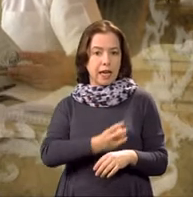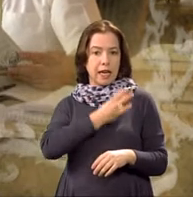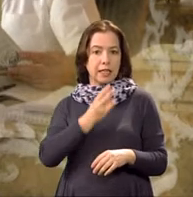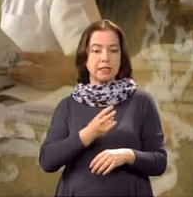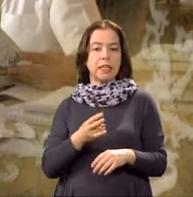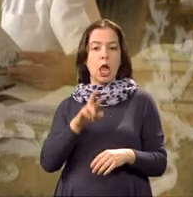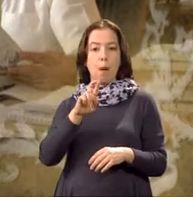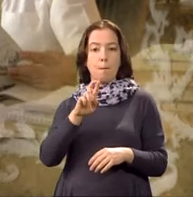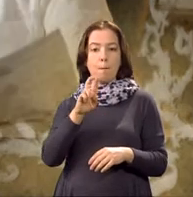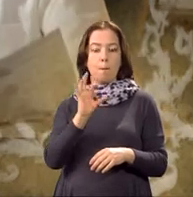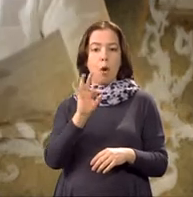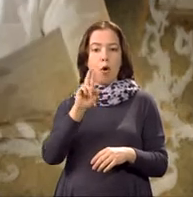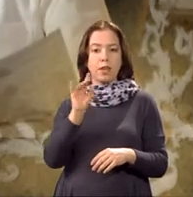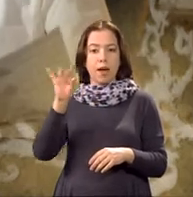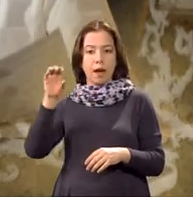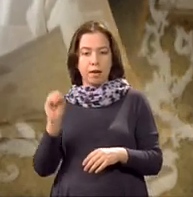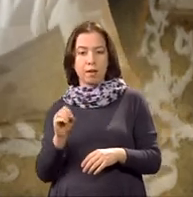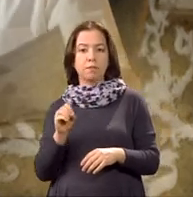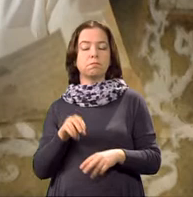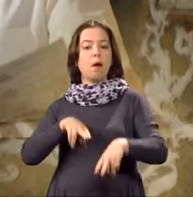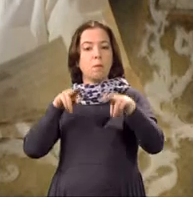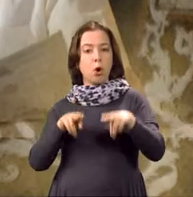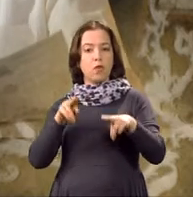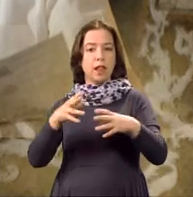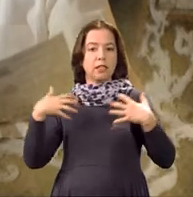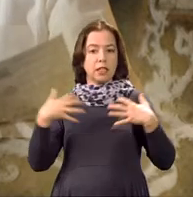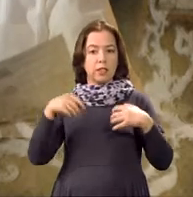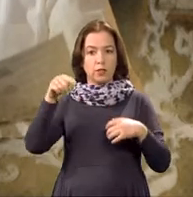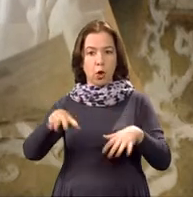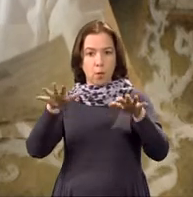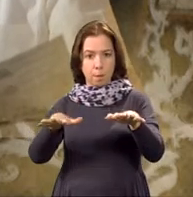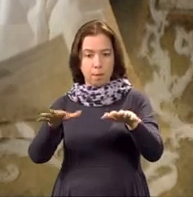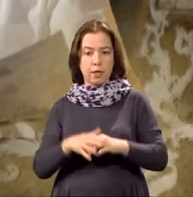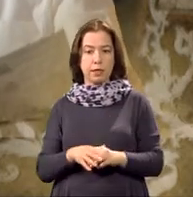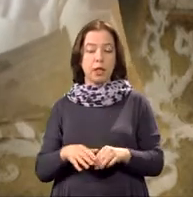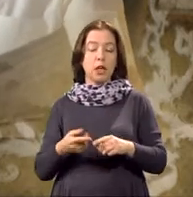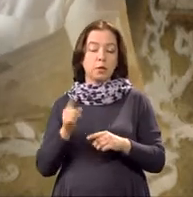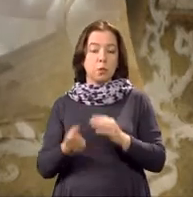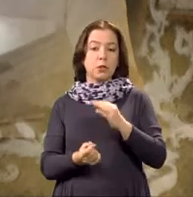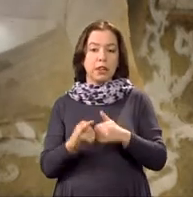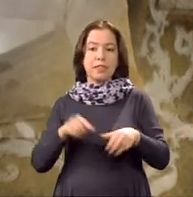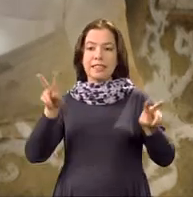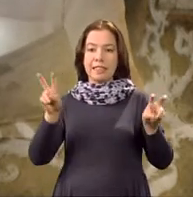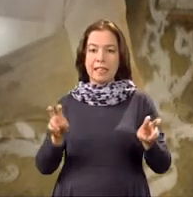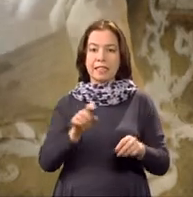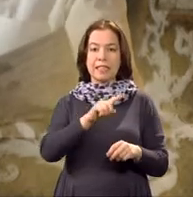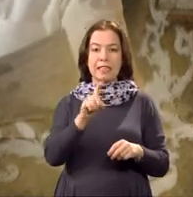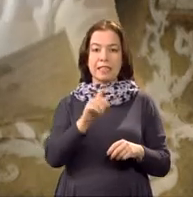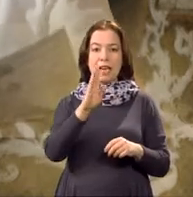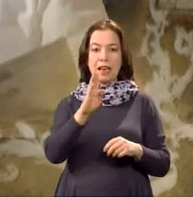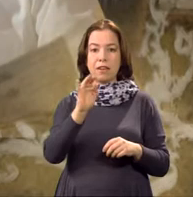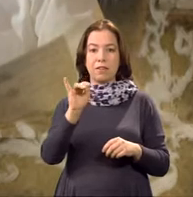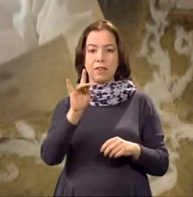полювання на звірів. Від того начебто пішла назва звіринець. Там звірі водилися, на